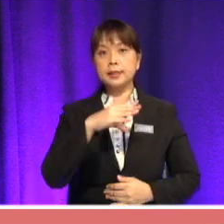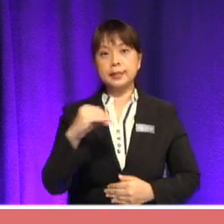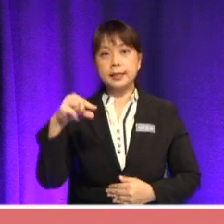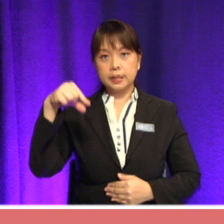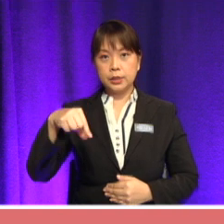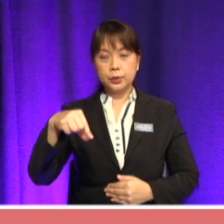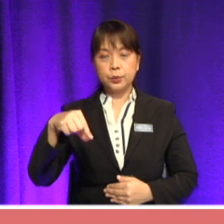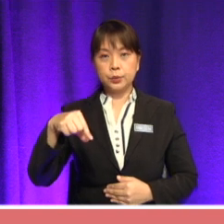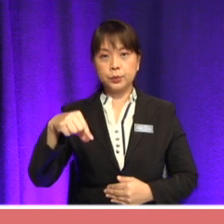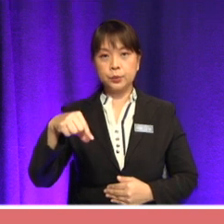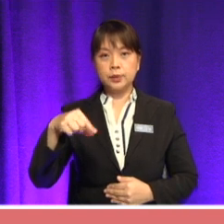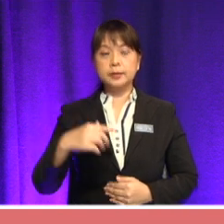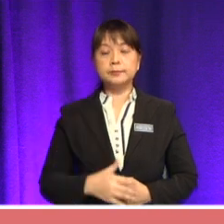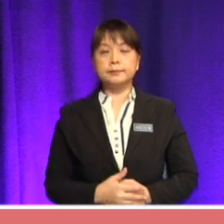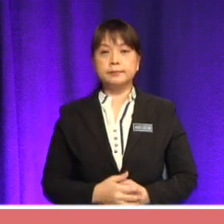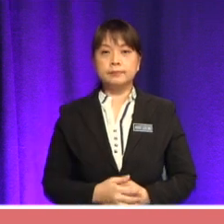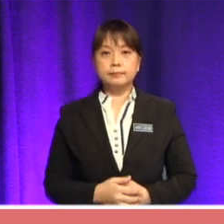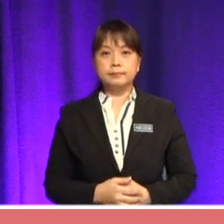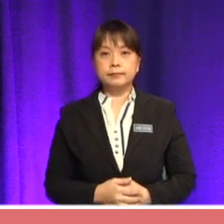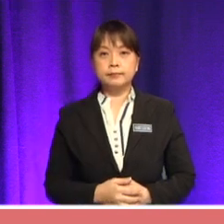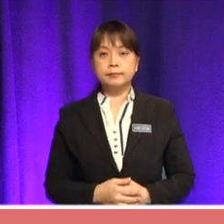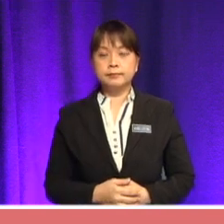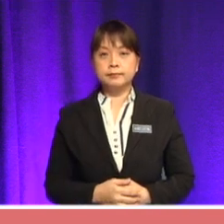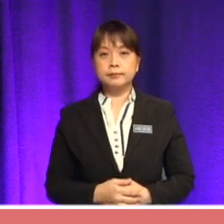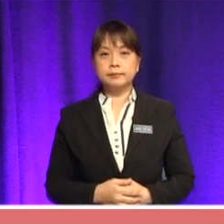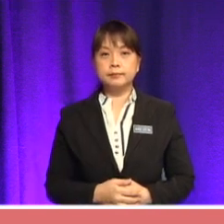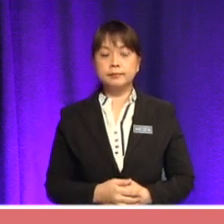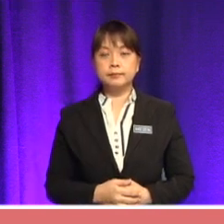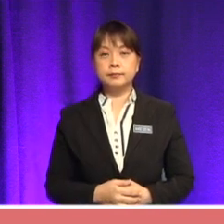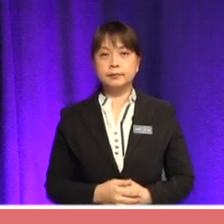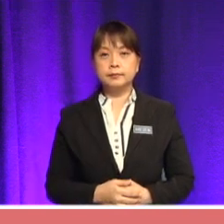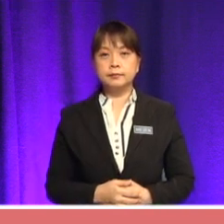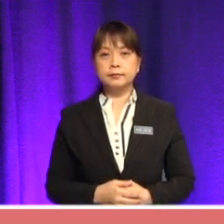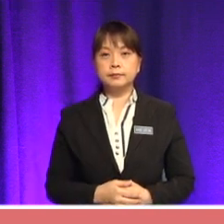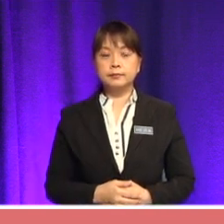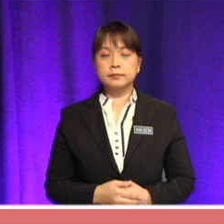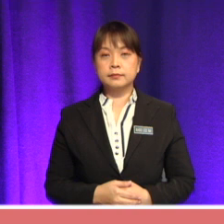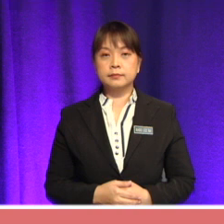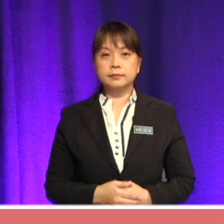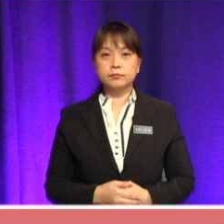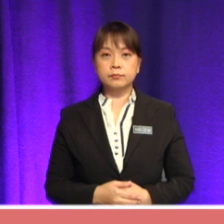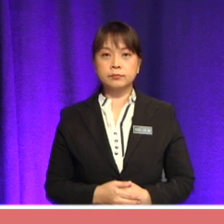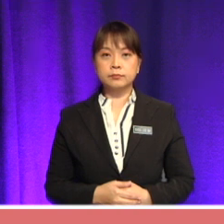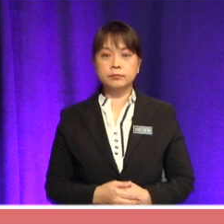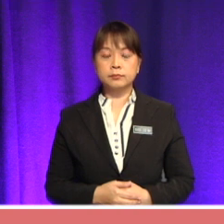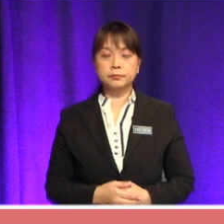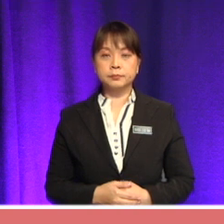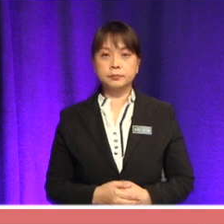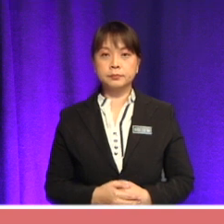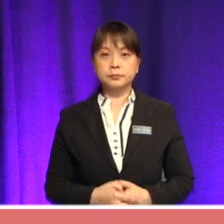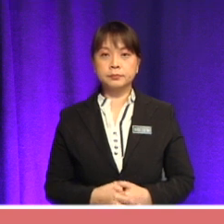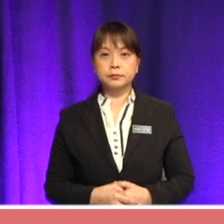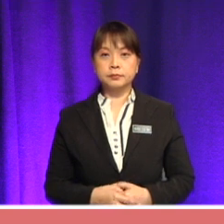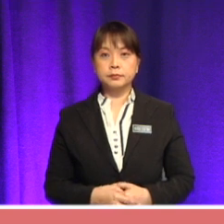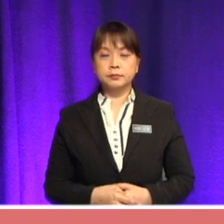kita lihat kemudian kita ada dua sistem oke yang pertama 50